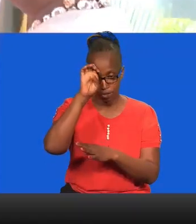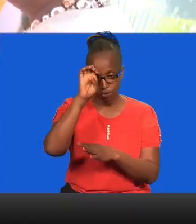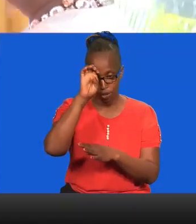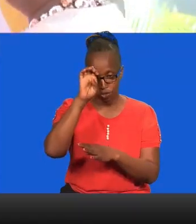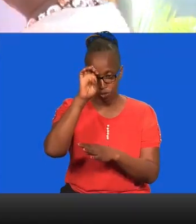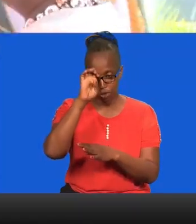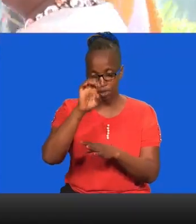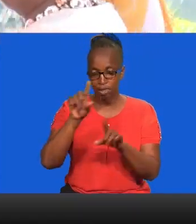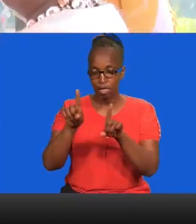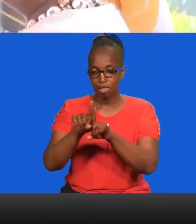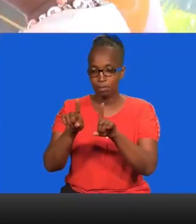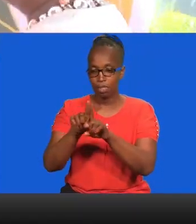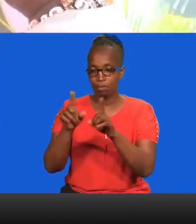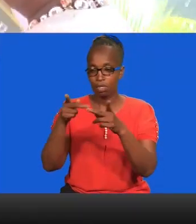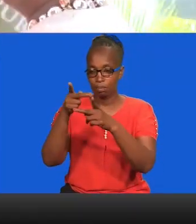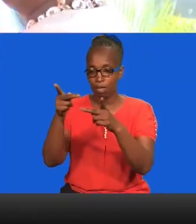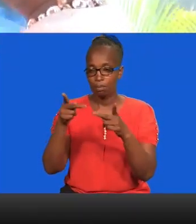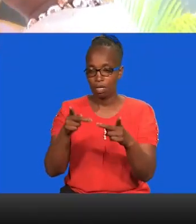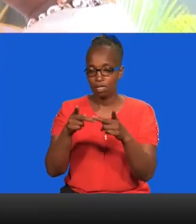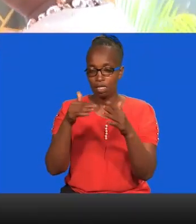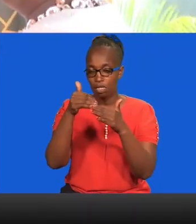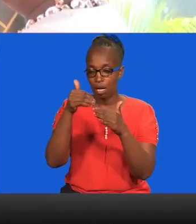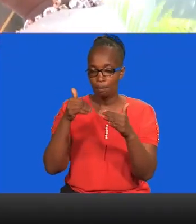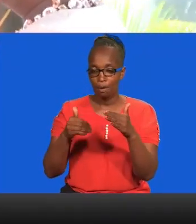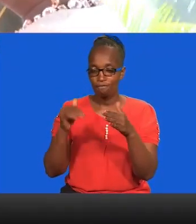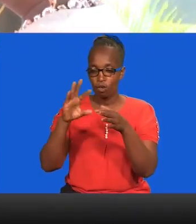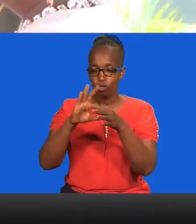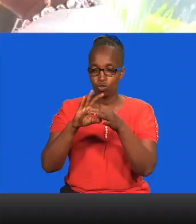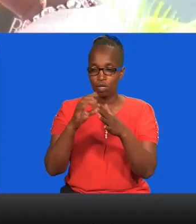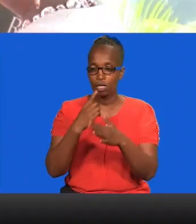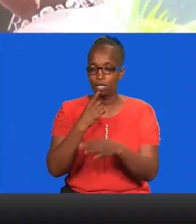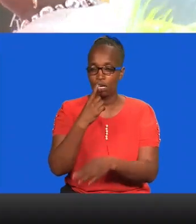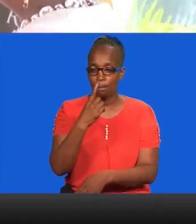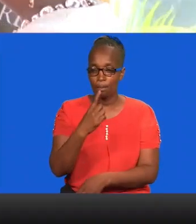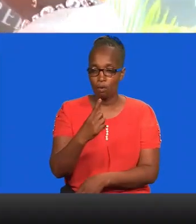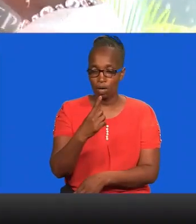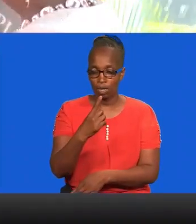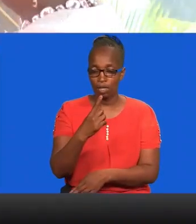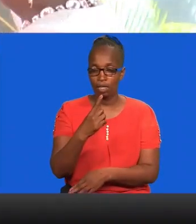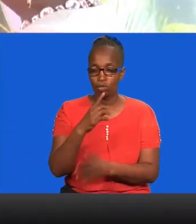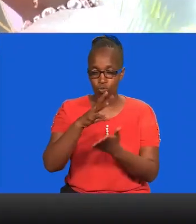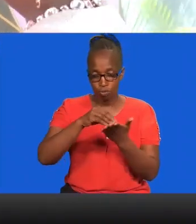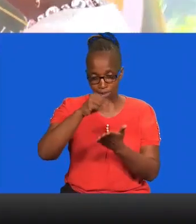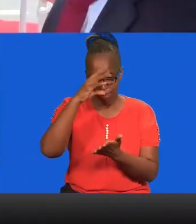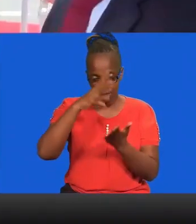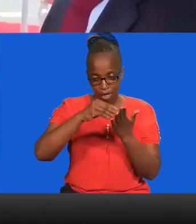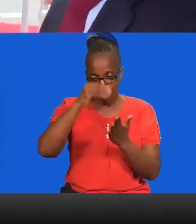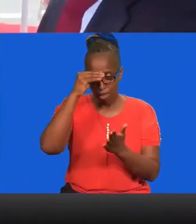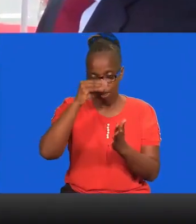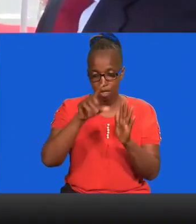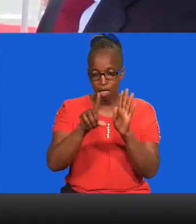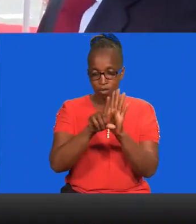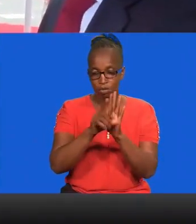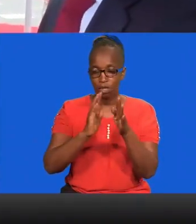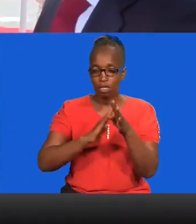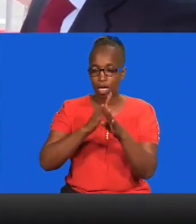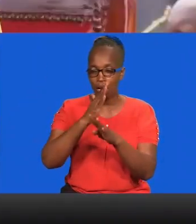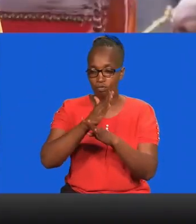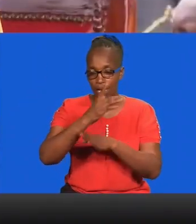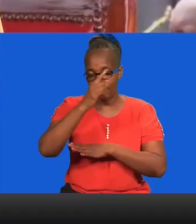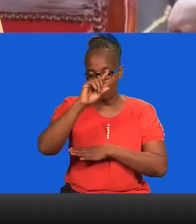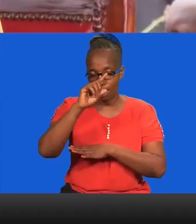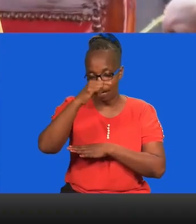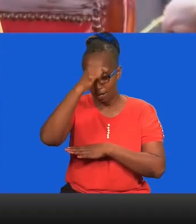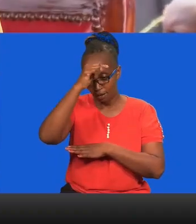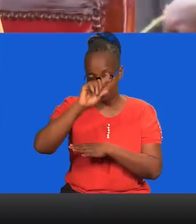allegiance to the Republic of Kenya. Akiwa mzao wa kijiji cha Irunduni, kaunti ya Tharaka Nithi, naibu rais Abraham